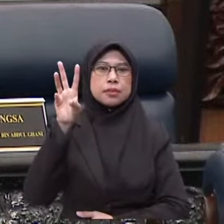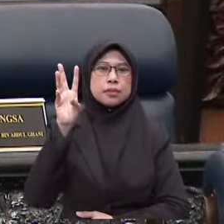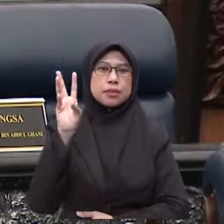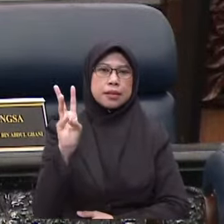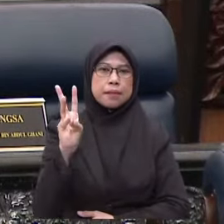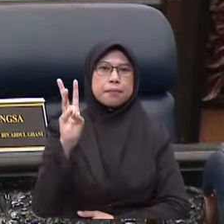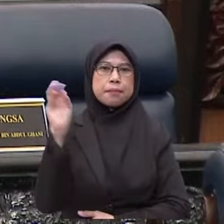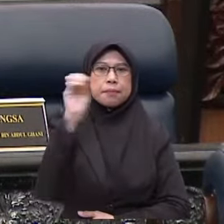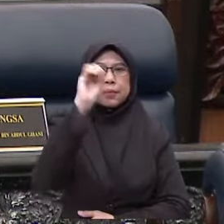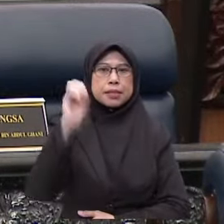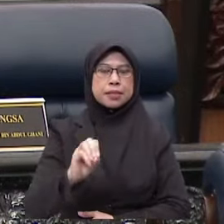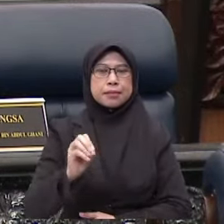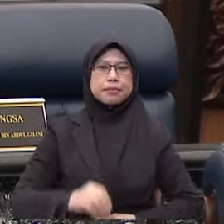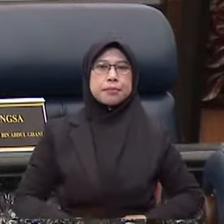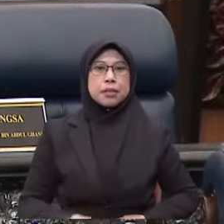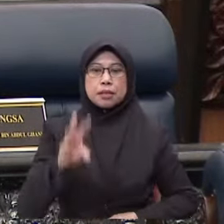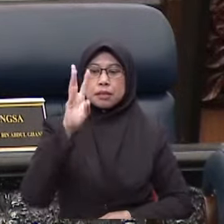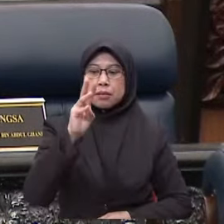622.66%